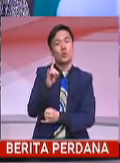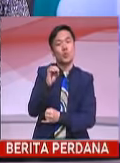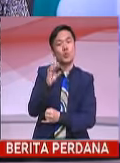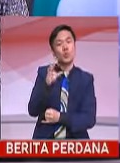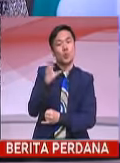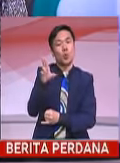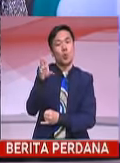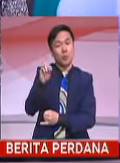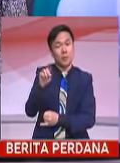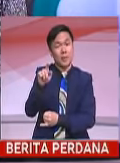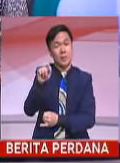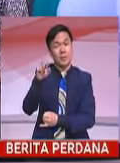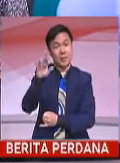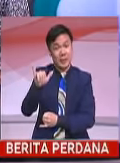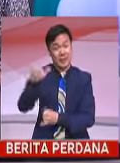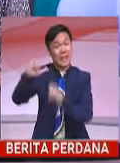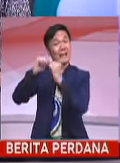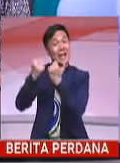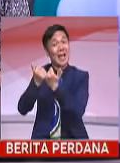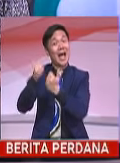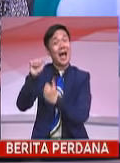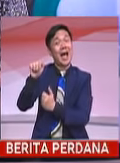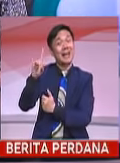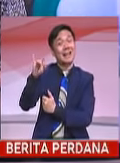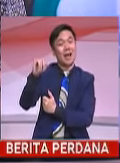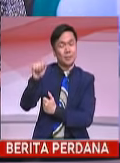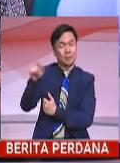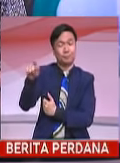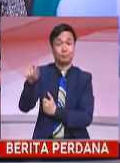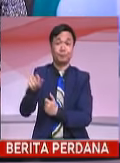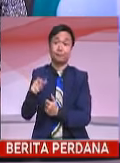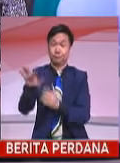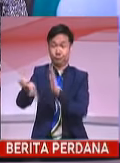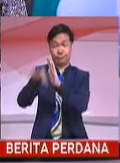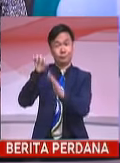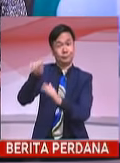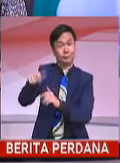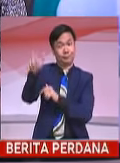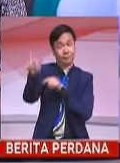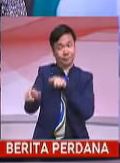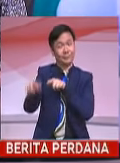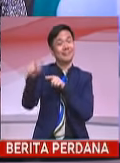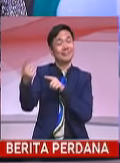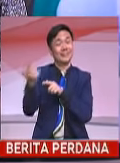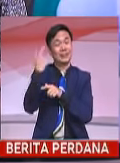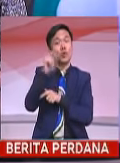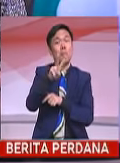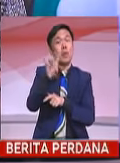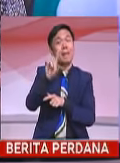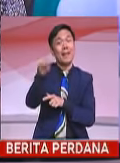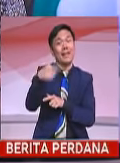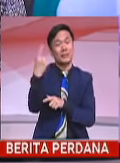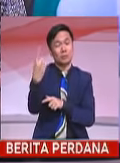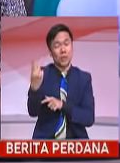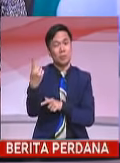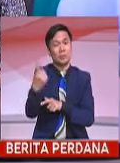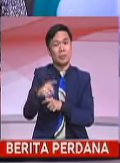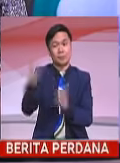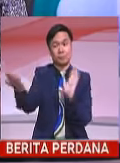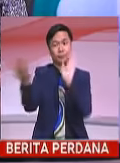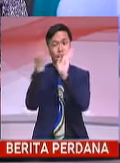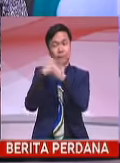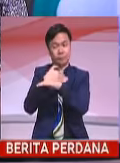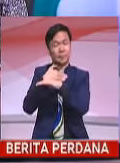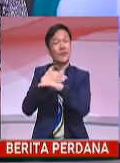Association, AIDA. Pelantikan itu diumumkan menerusi laman sesawang rasmi AIDA pada 28 Januari lalu bagi